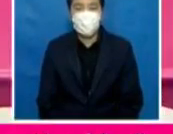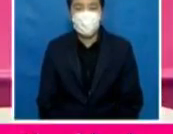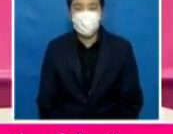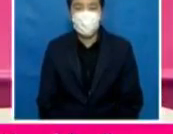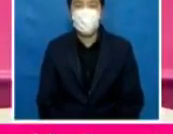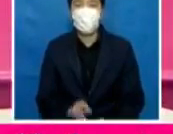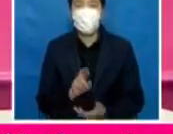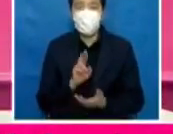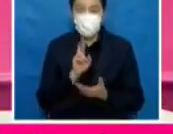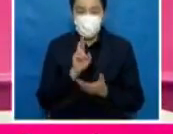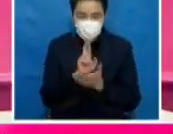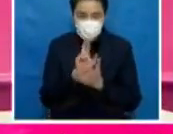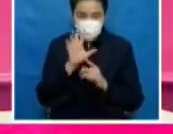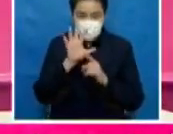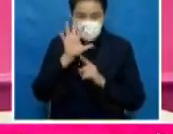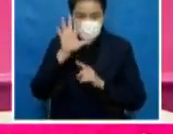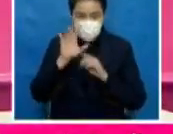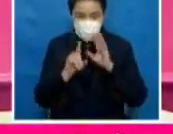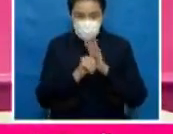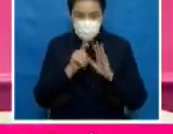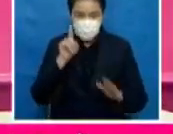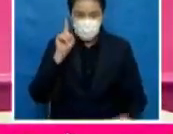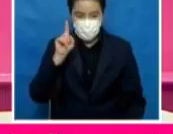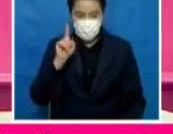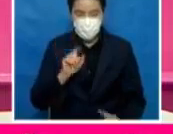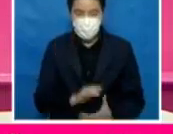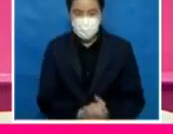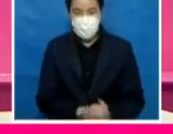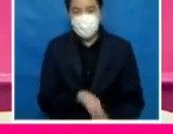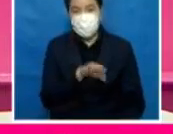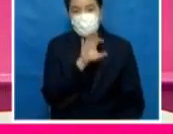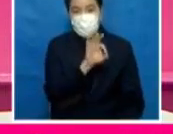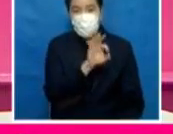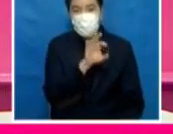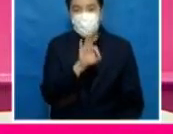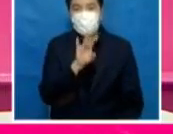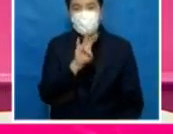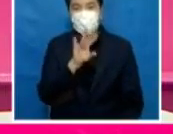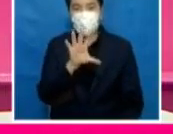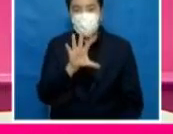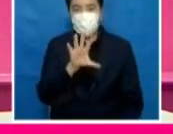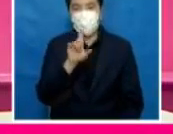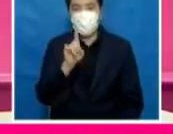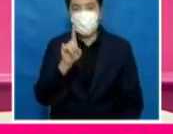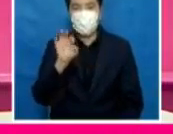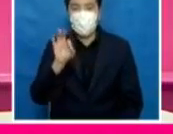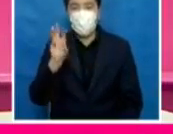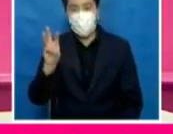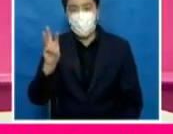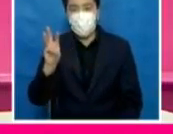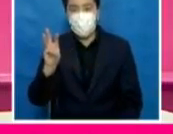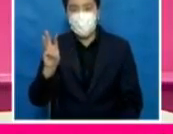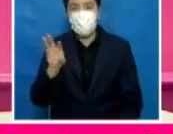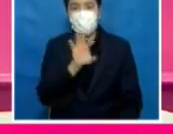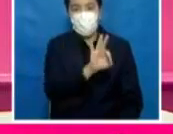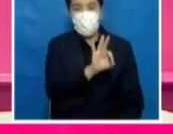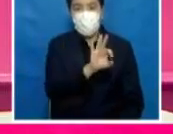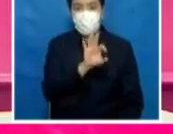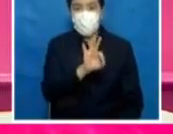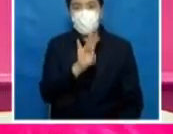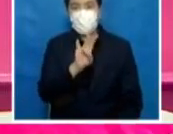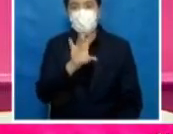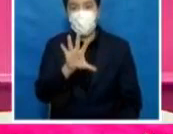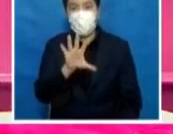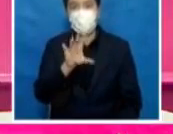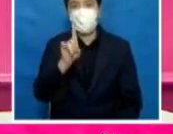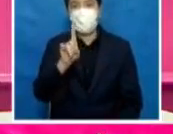อันดับที่5หมุนครั้งที่1เลขที่ออก9 9 7 5 1 9 6 9 9